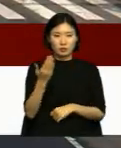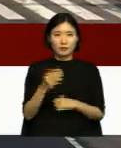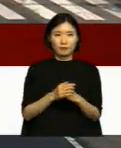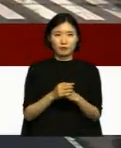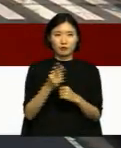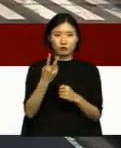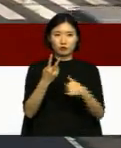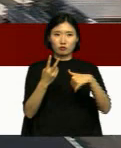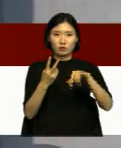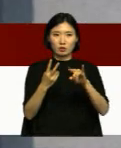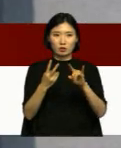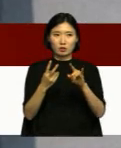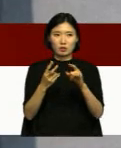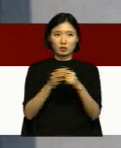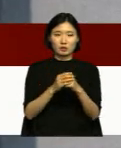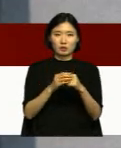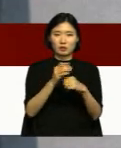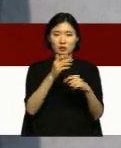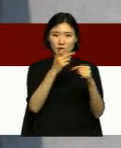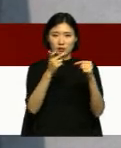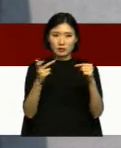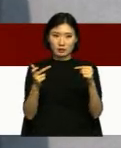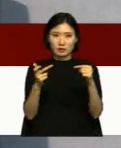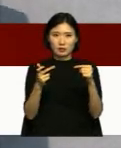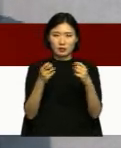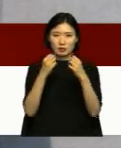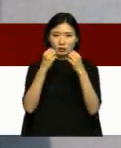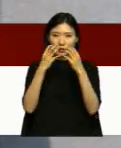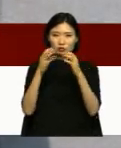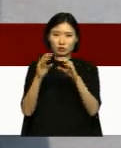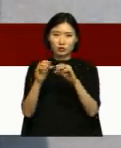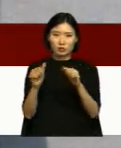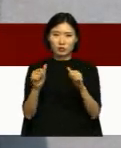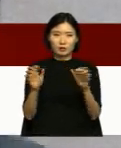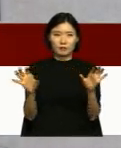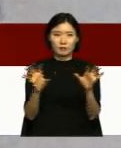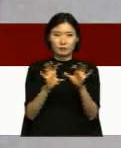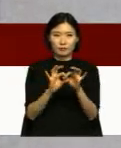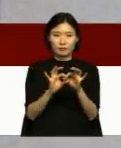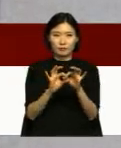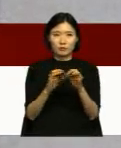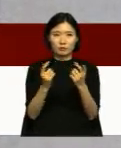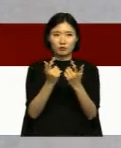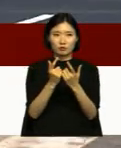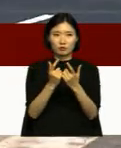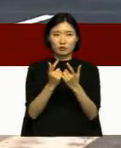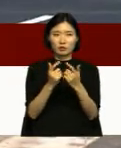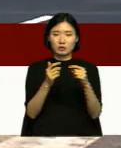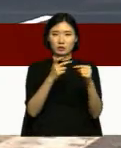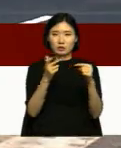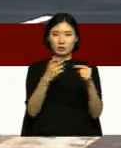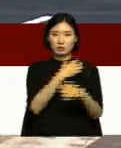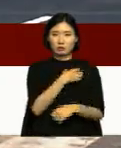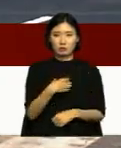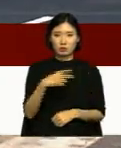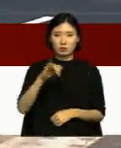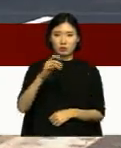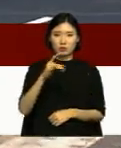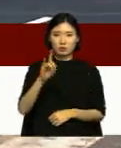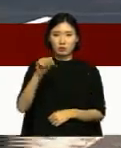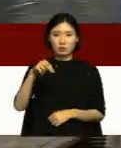두개 노선은 일산 지역과 덕양구 신규 택지 지역을 연결합니다. 북부 노선은 일산 서구청에서